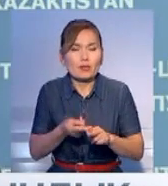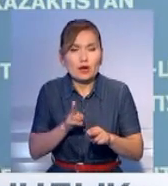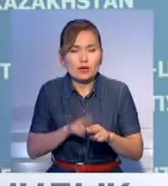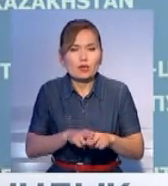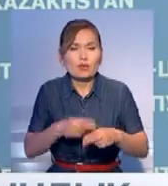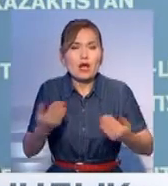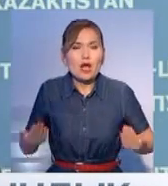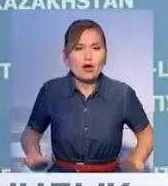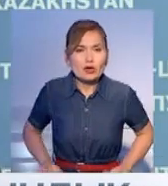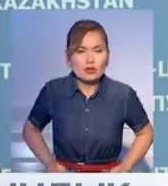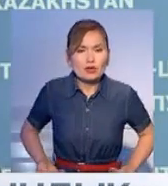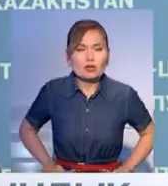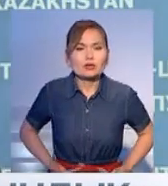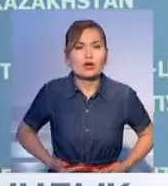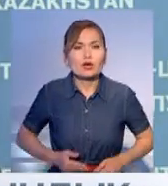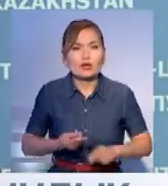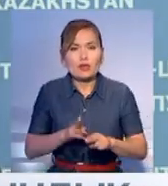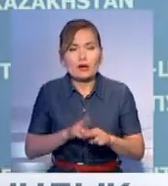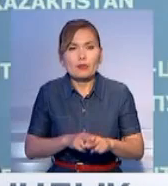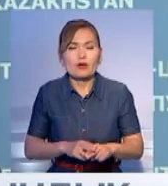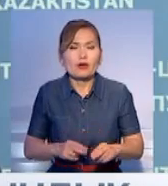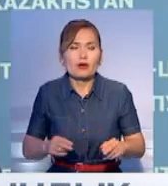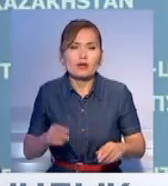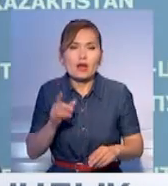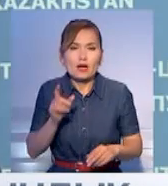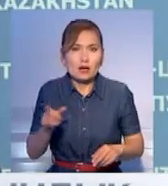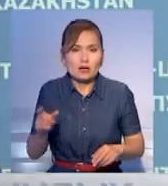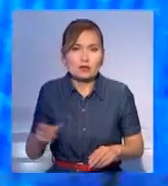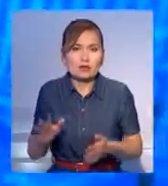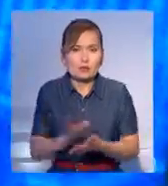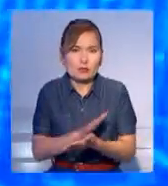мекенжайы бойынша денсаулығын тегін тексертуге құқылы болады.